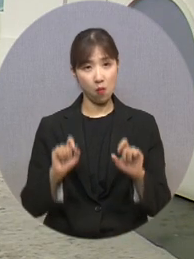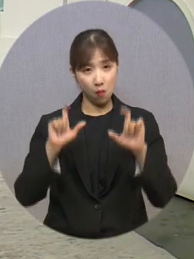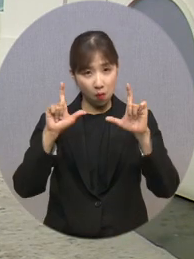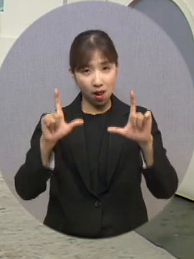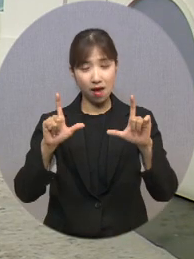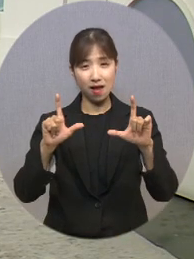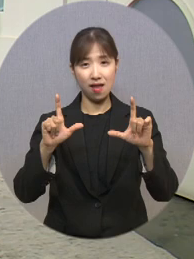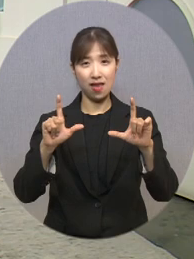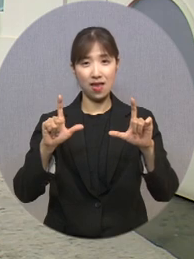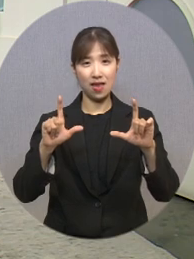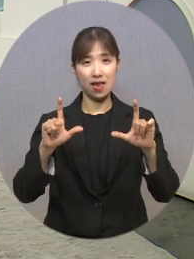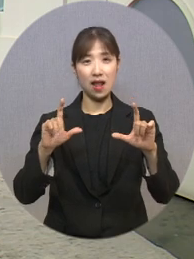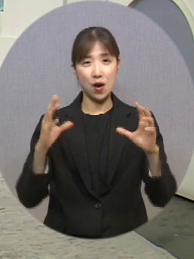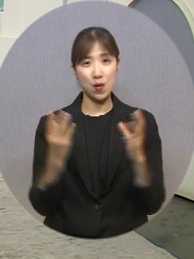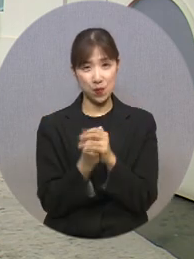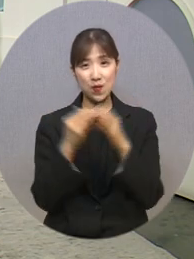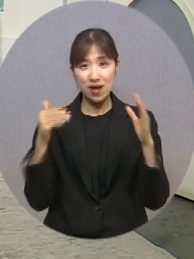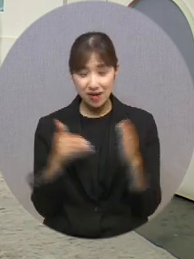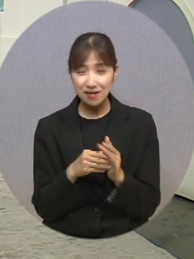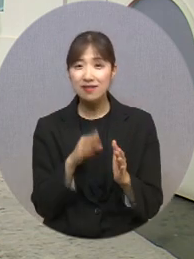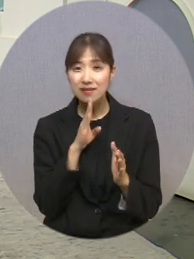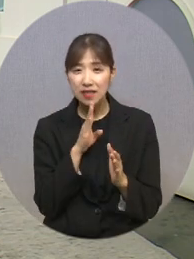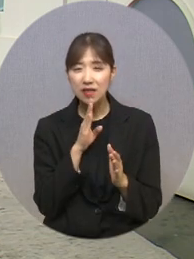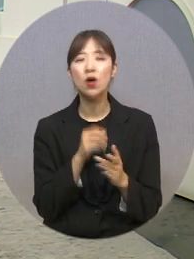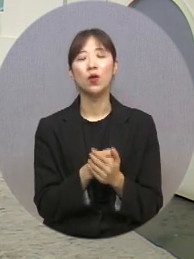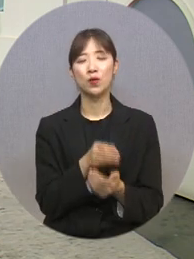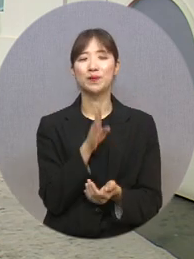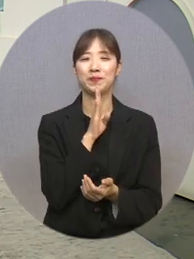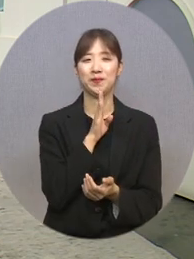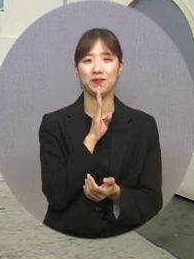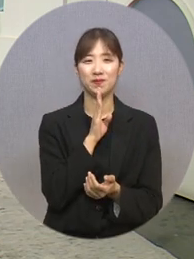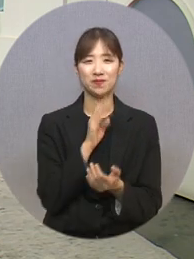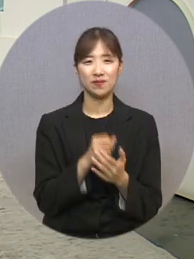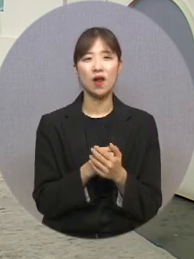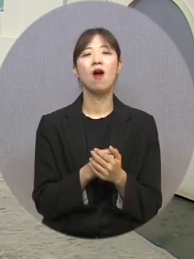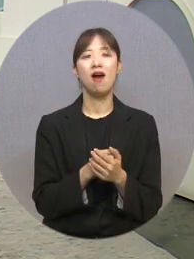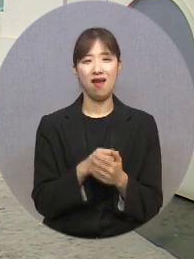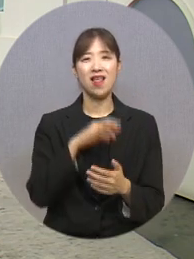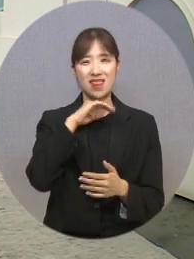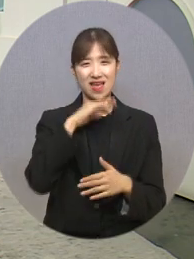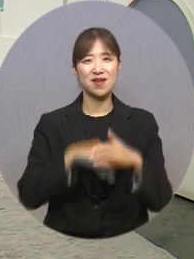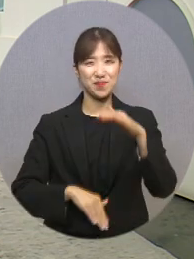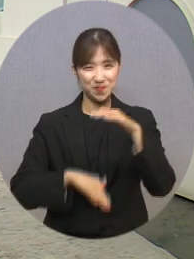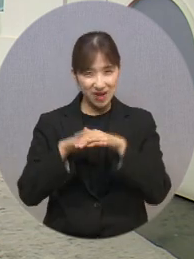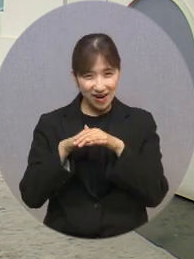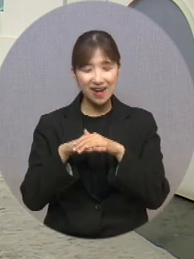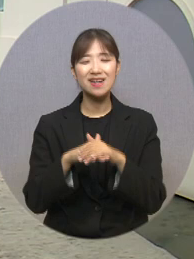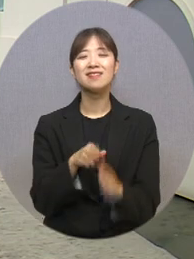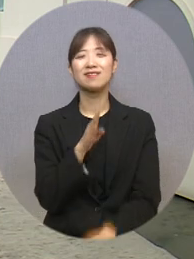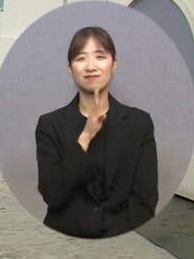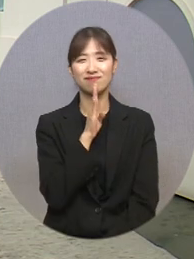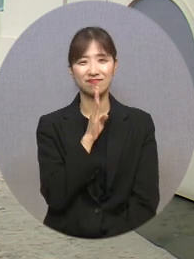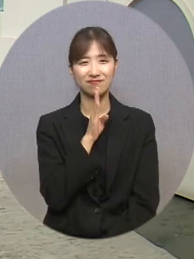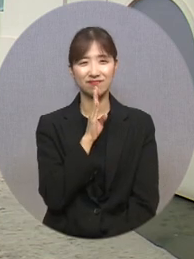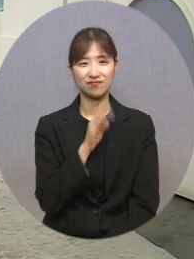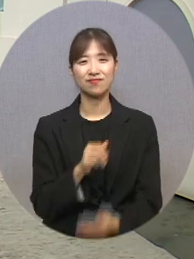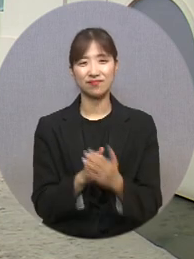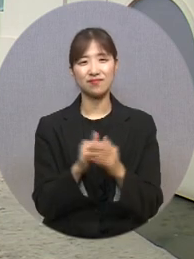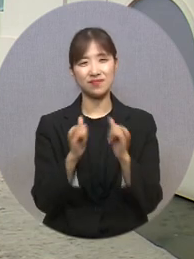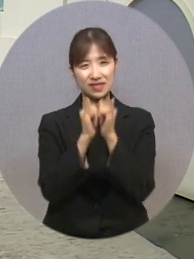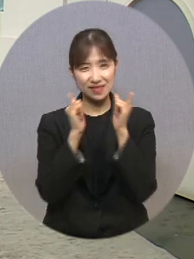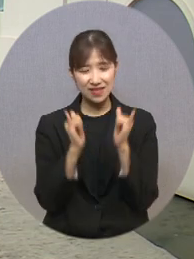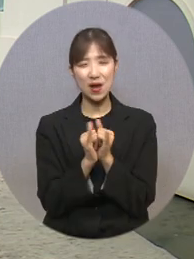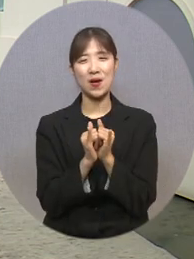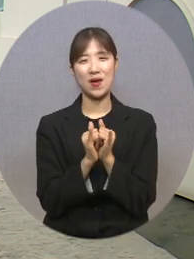금년이 말하자면 만기이신가요? 예예예. 예, 예. 아, 정년이 되셔서? 예예. 예. 아, 그렇습니까? 그러면 이제 사회에